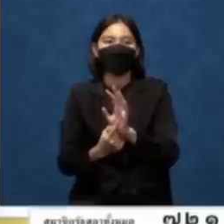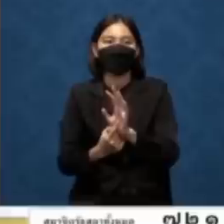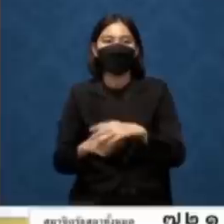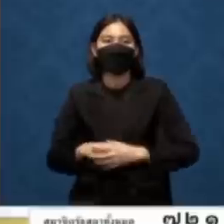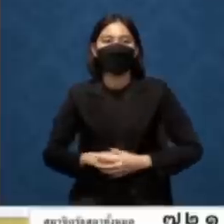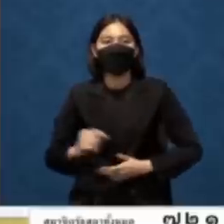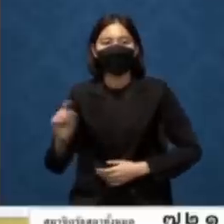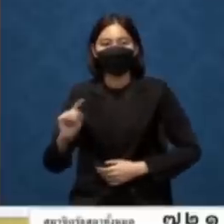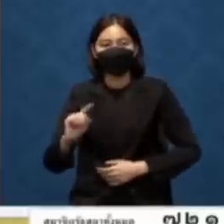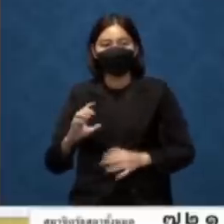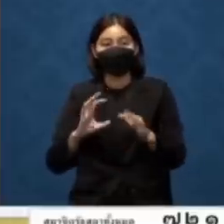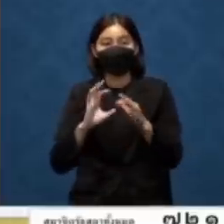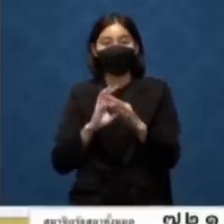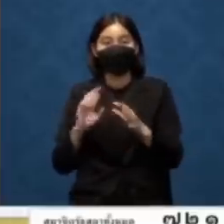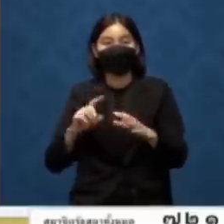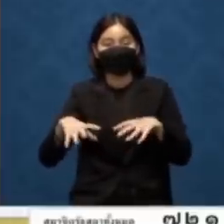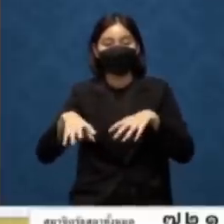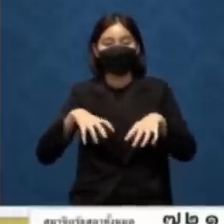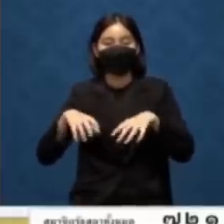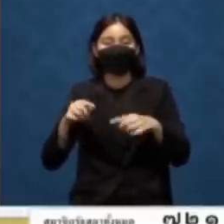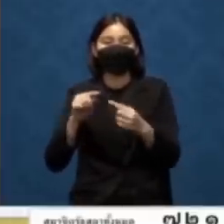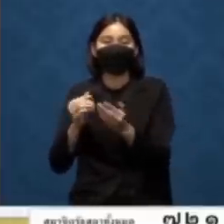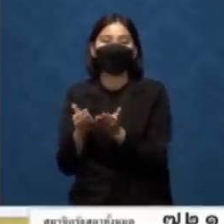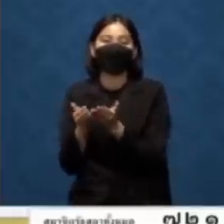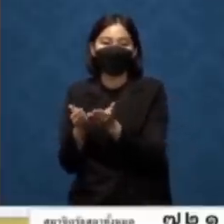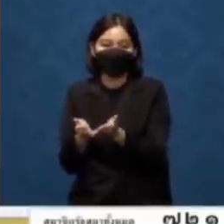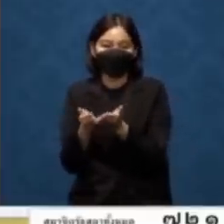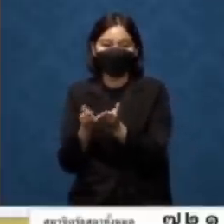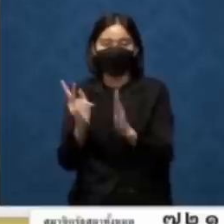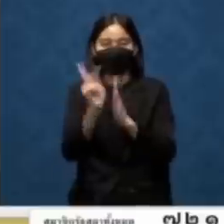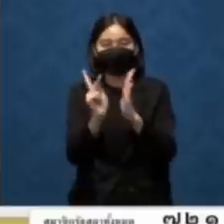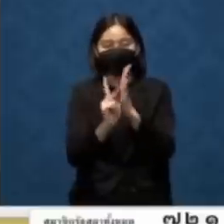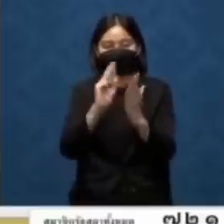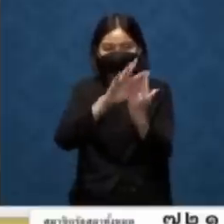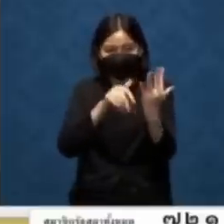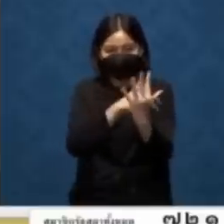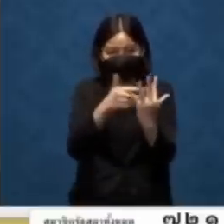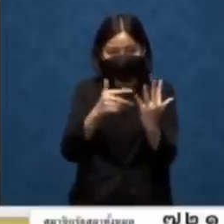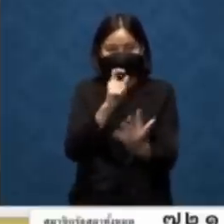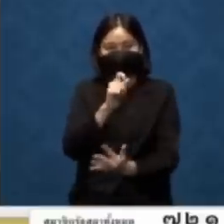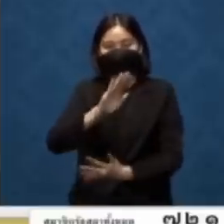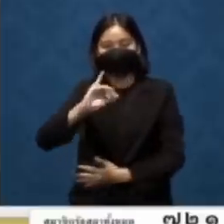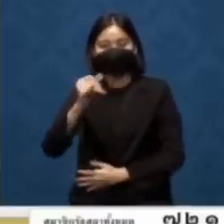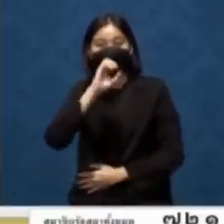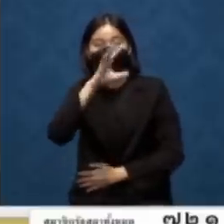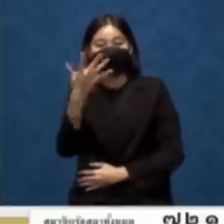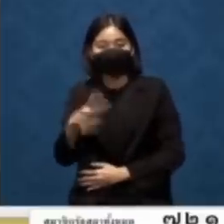นั่นก็คือเรเกับการจัดการการทำท่าเรือครับกฎไม้แพ้แล้พอร์บอรจัดตงออจอบอกไปแล้วครั